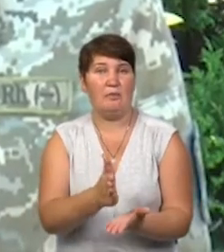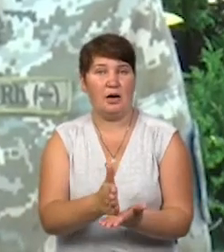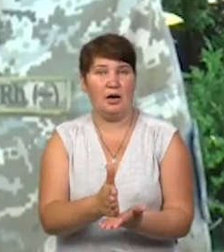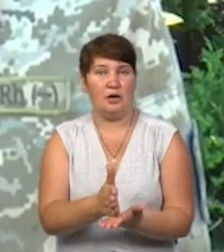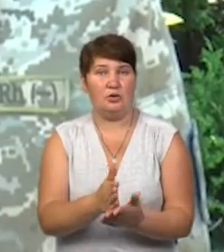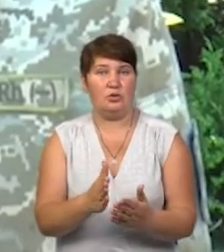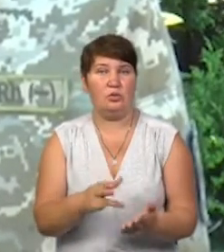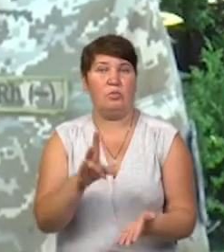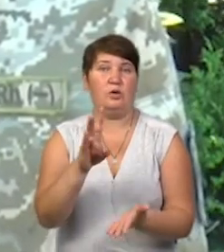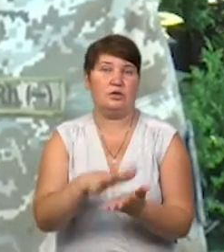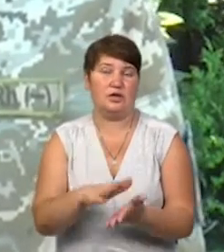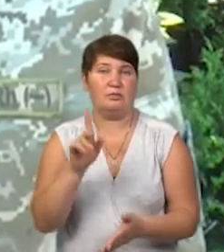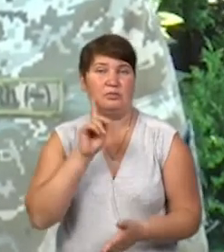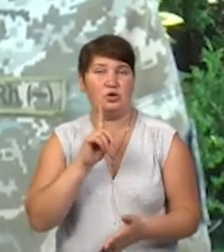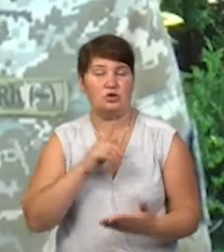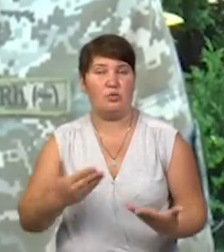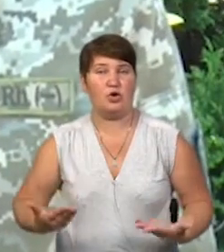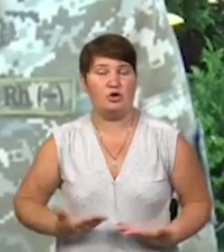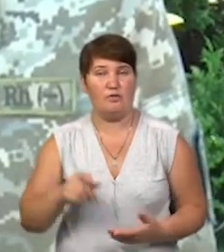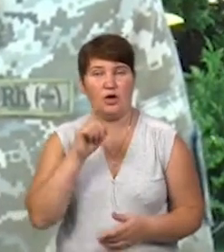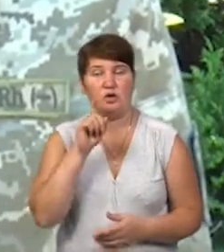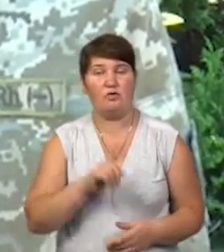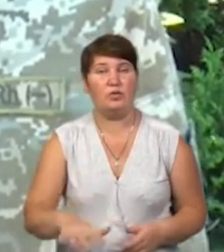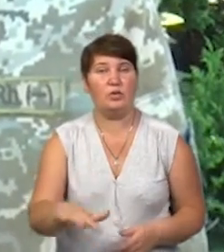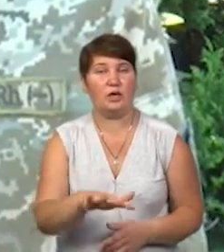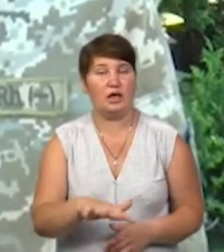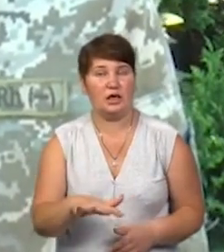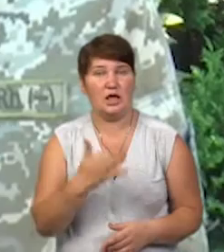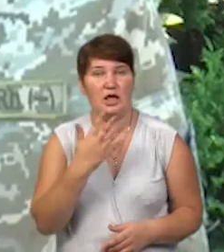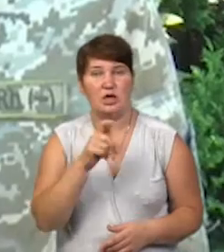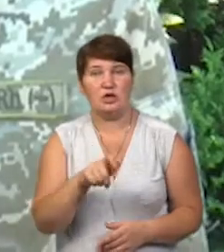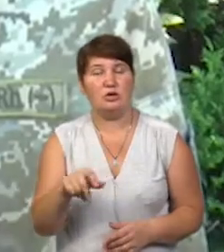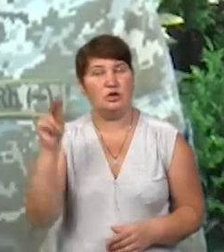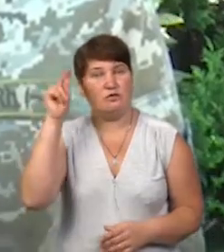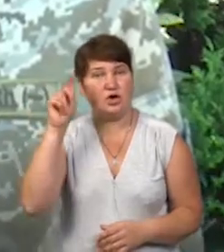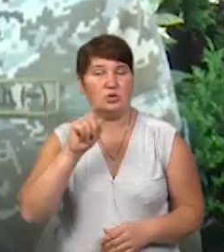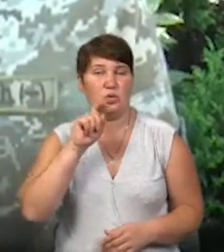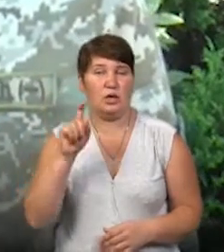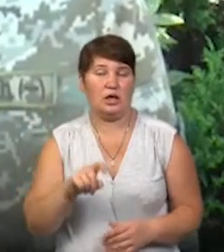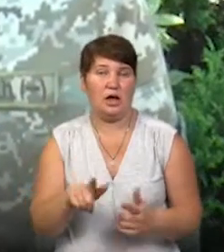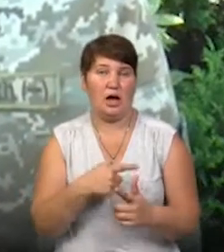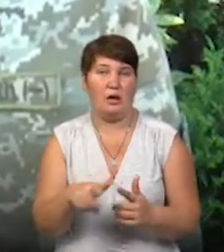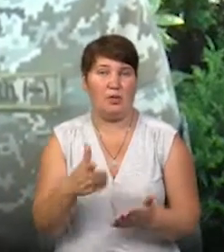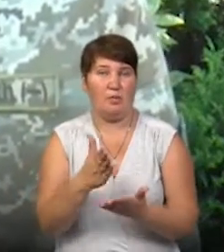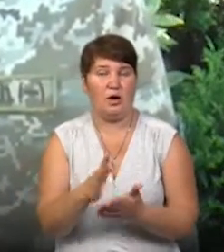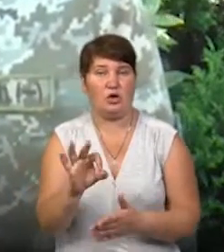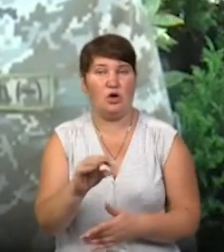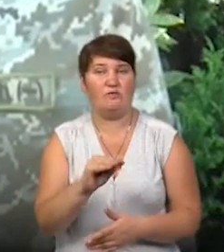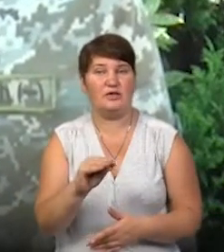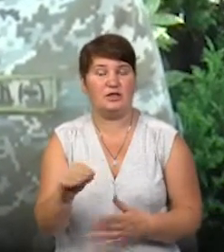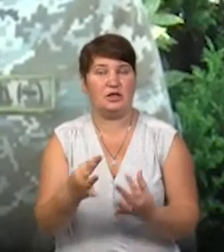постійне або тимчасове проживання в Україні, іноземцям, які навчаються в Україні або мають офіційний